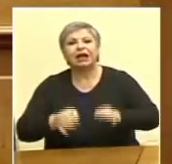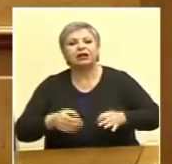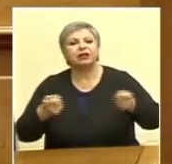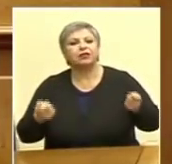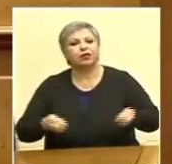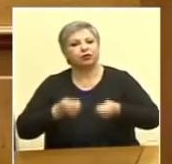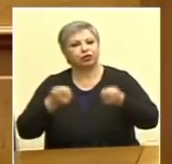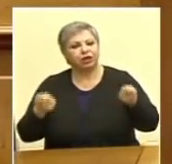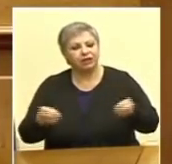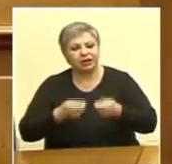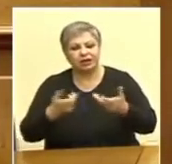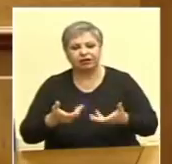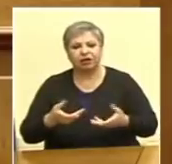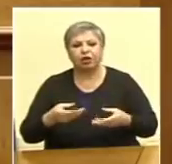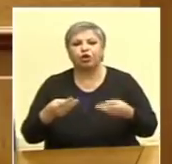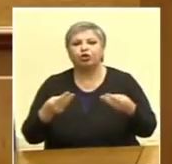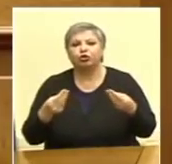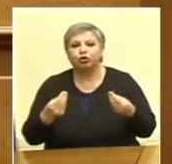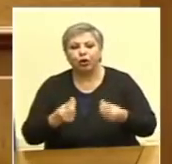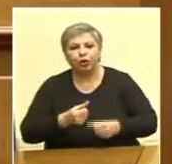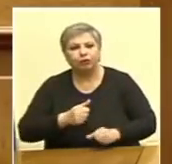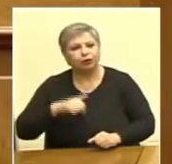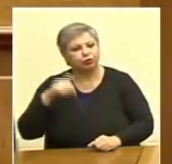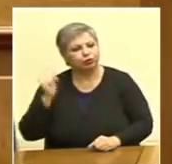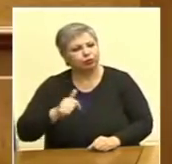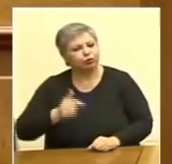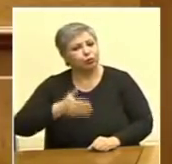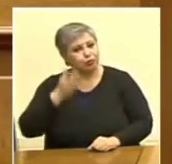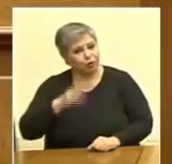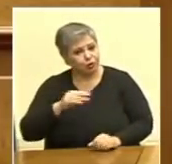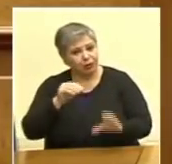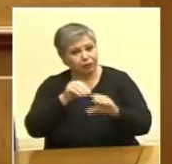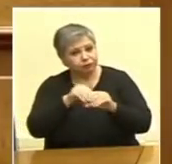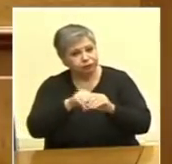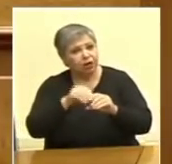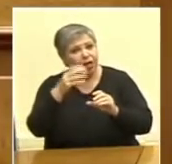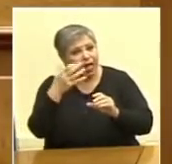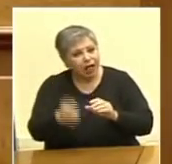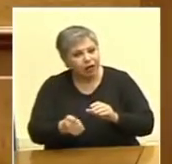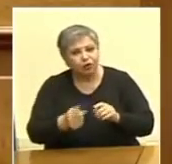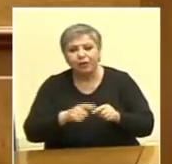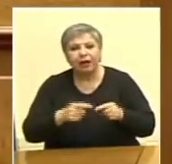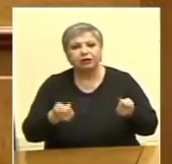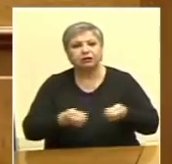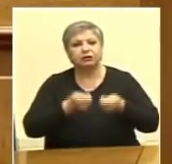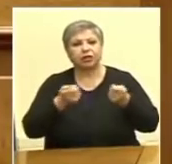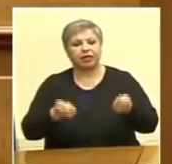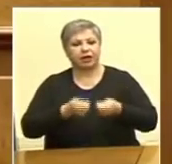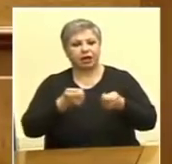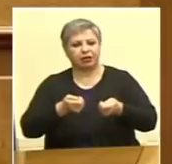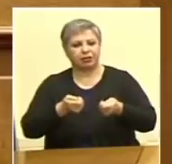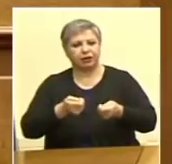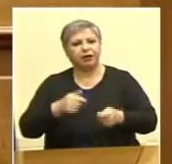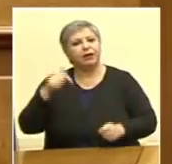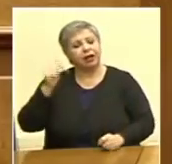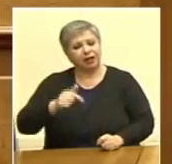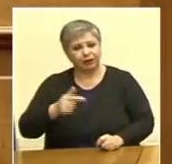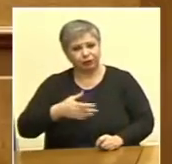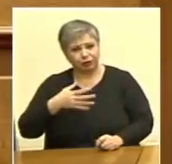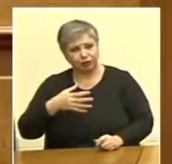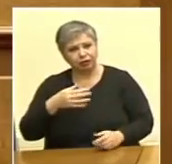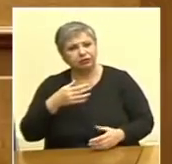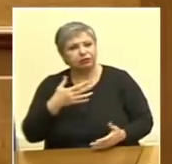απαραίτητου χώρου που διαθέτουμε προς αξιοποίηση. Διότι έτσι πρέπει να πορεύεται μια σοβαρή και